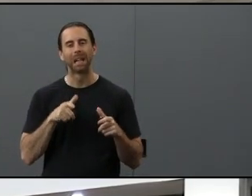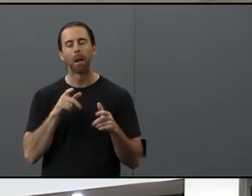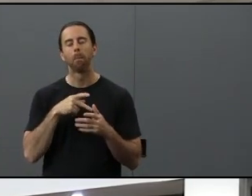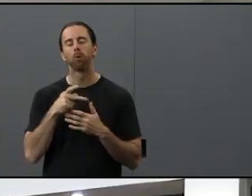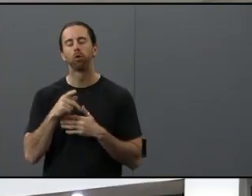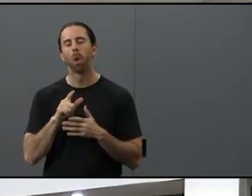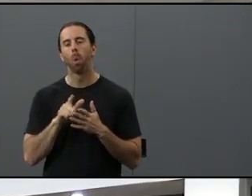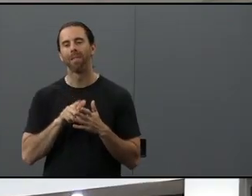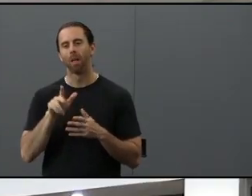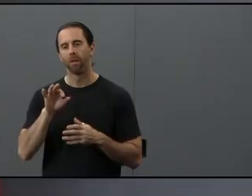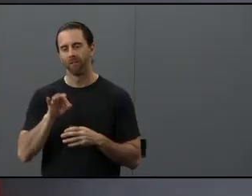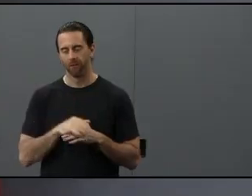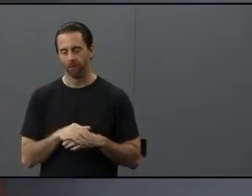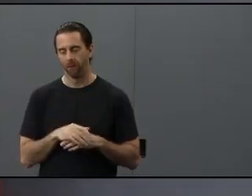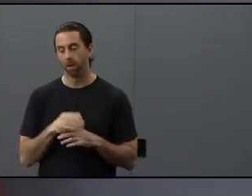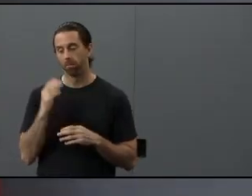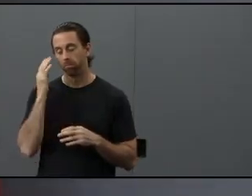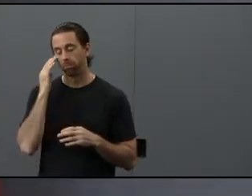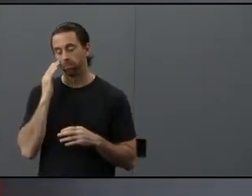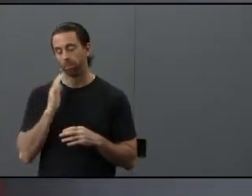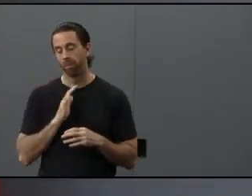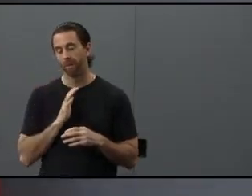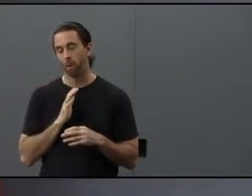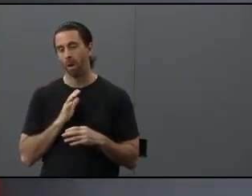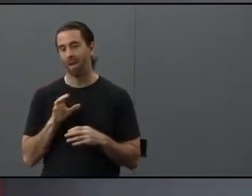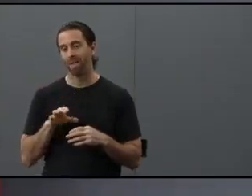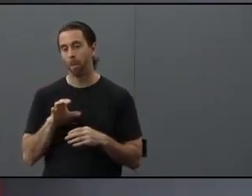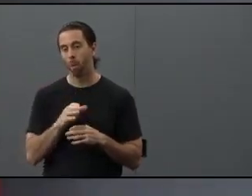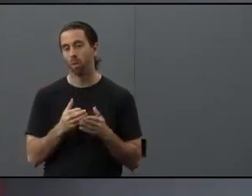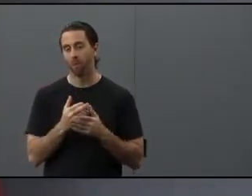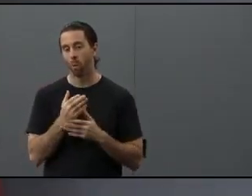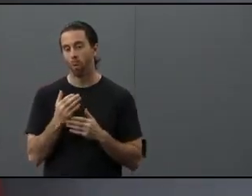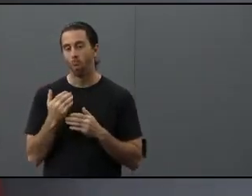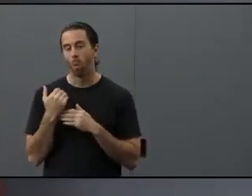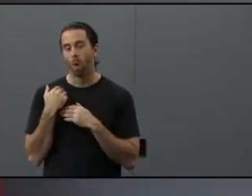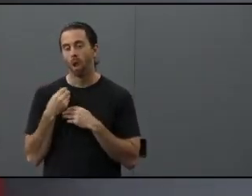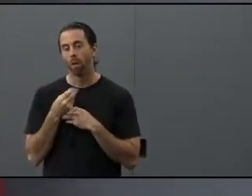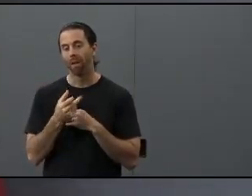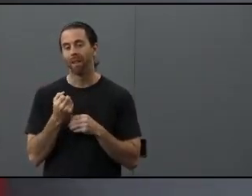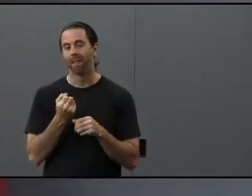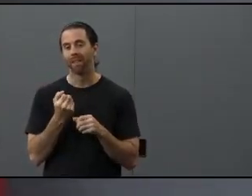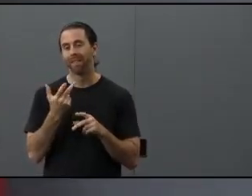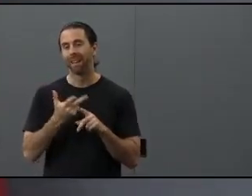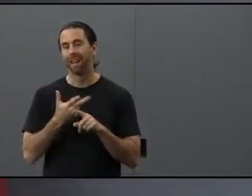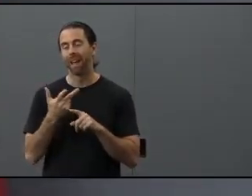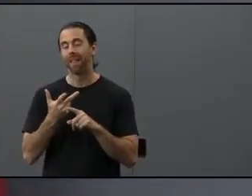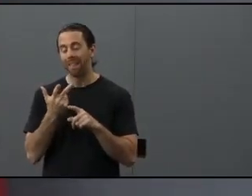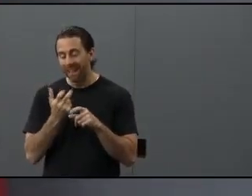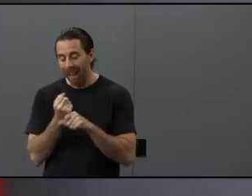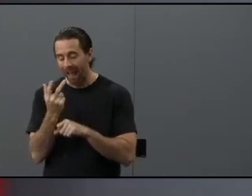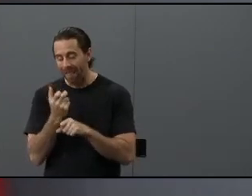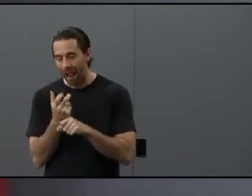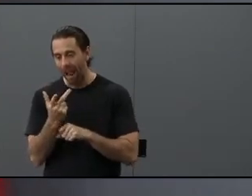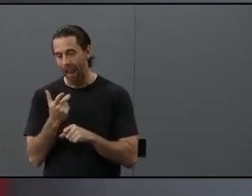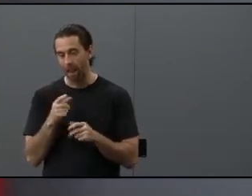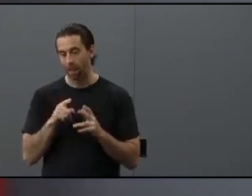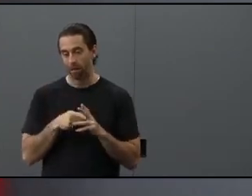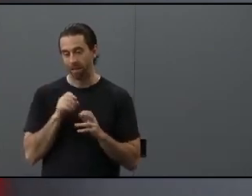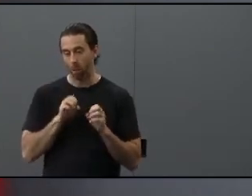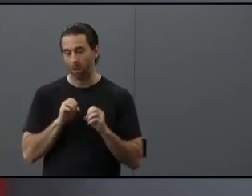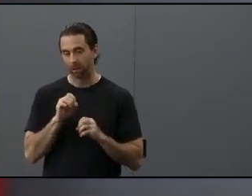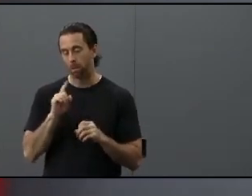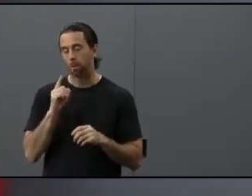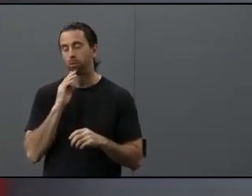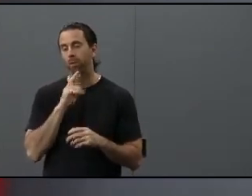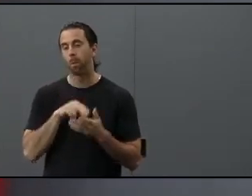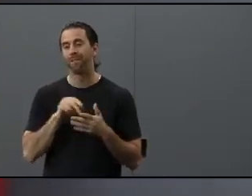39 alors considérant qu'il y aura dépôt d'un nouveau rôle triennal d'évaluation qui entrera en vigueur le 1er janvier